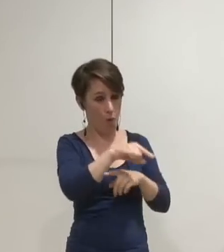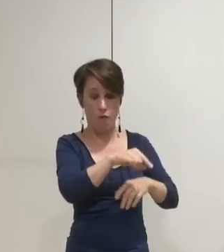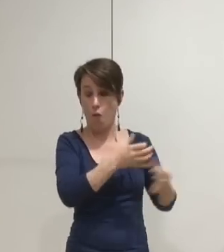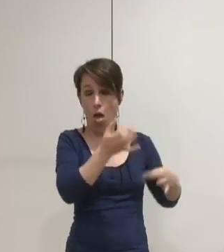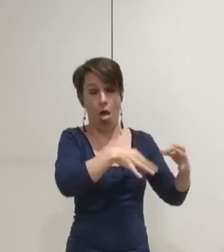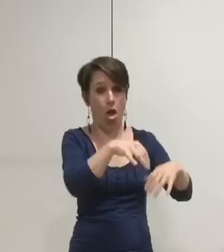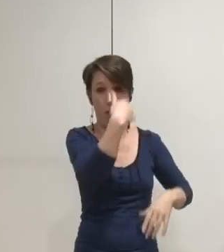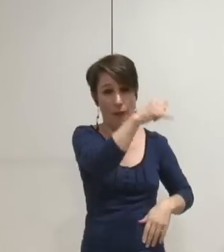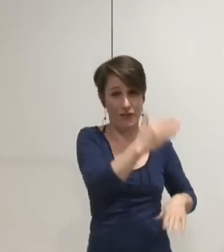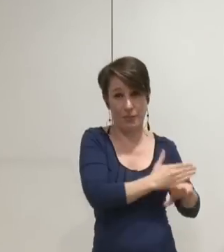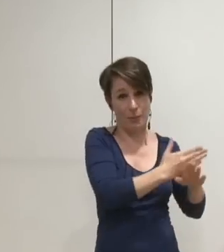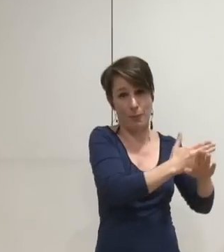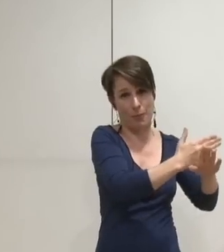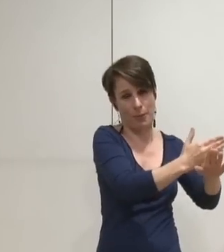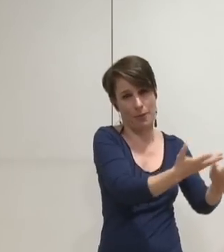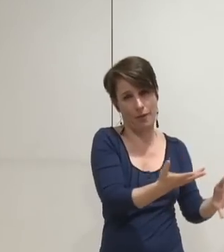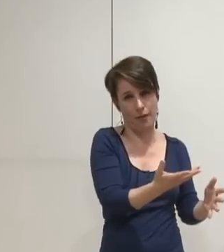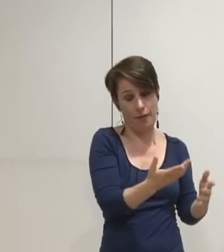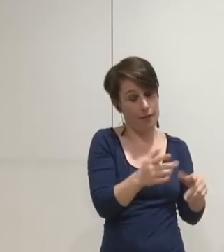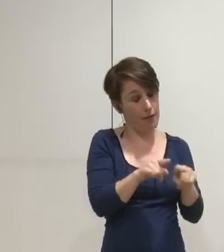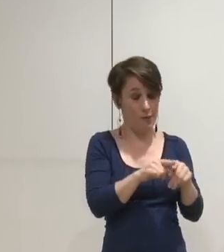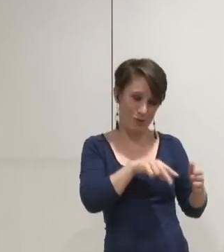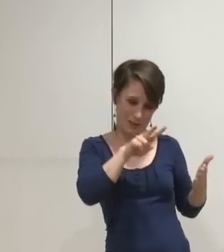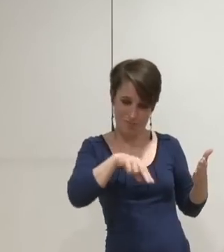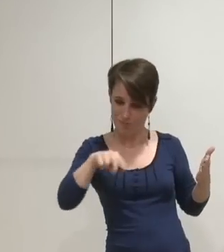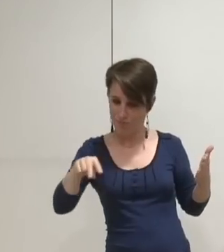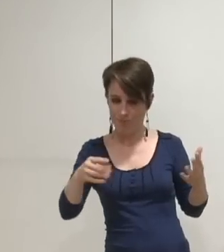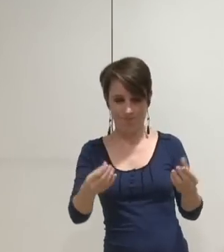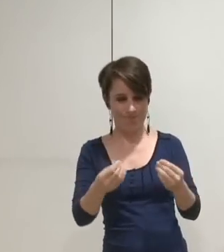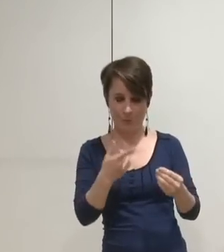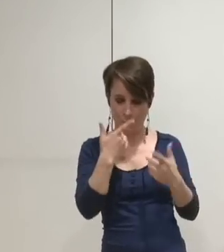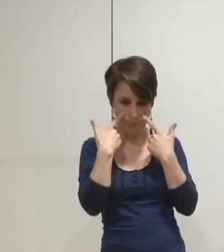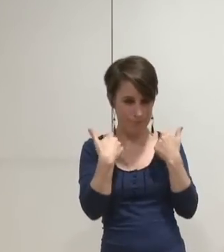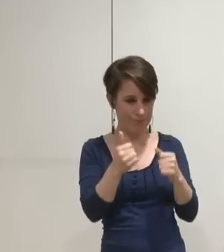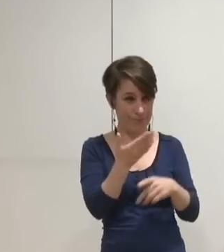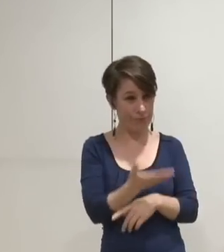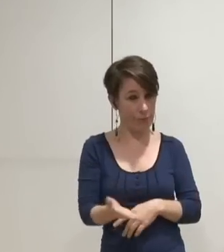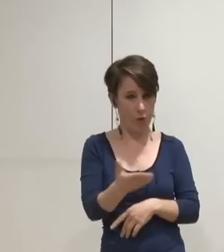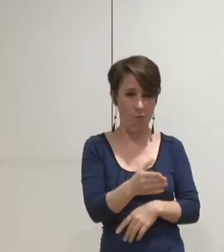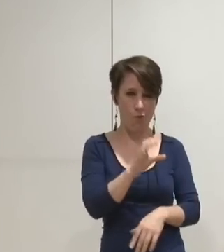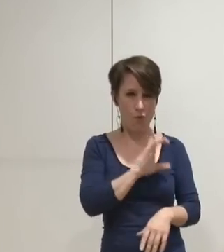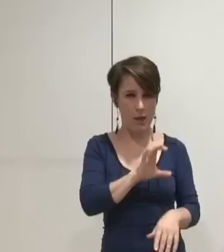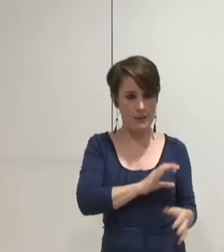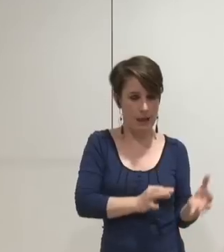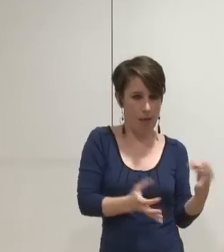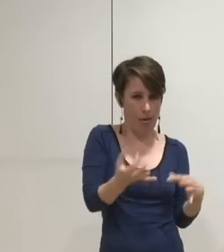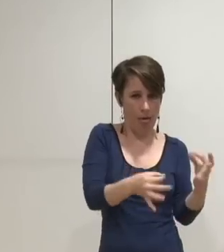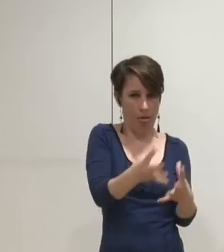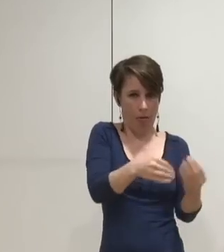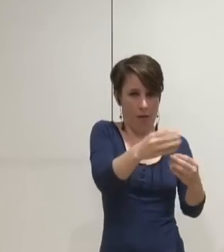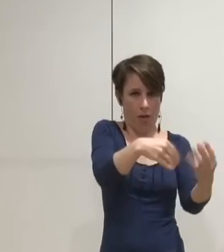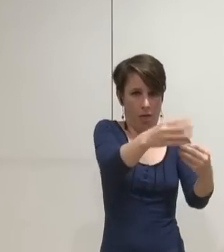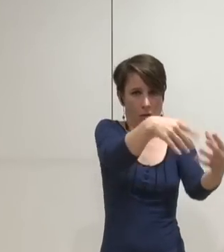de cet artifice pour justifier le choix que vous proposez elle a plutôt tendance à rajouter des